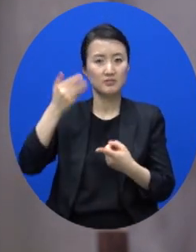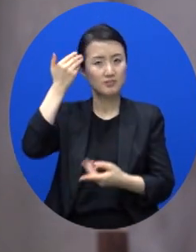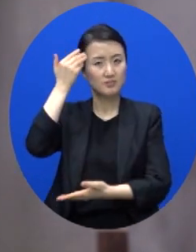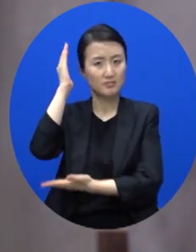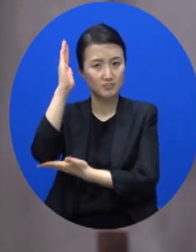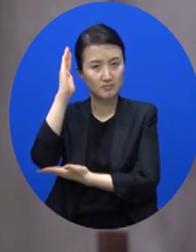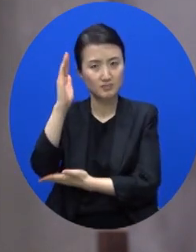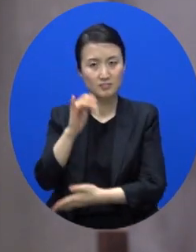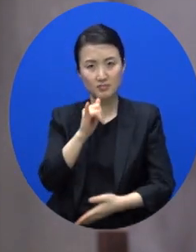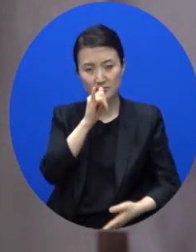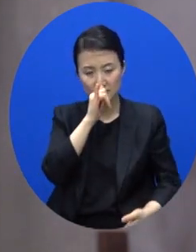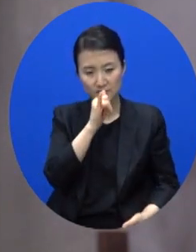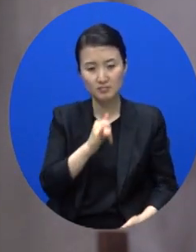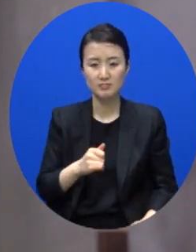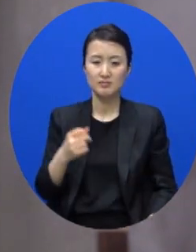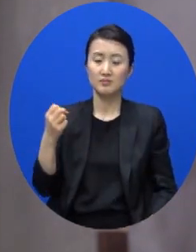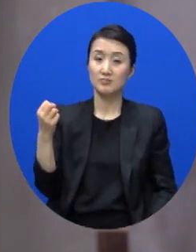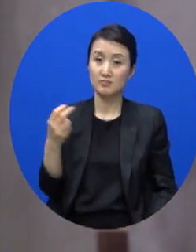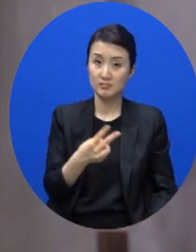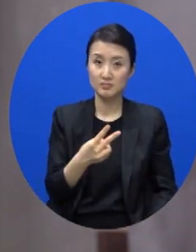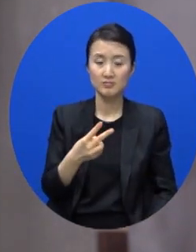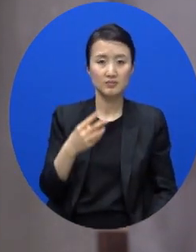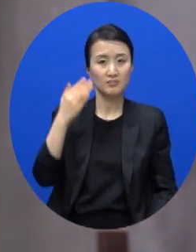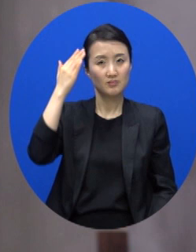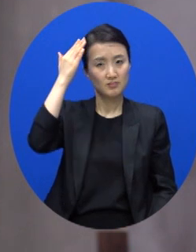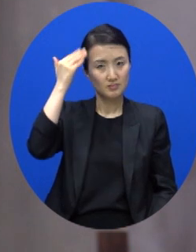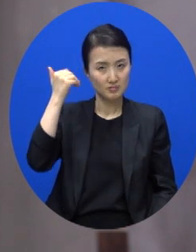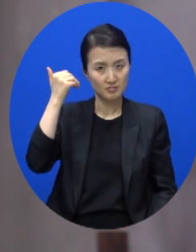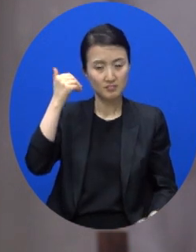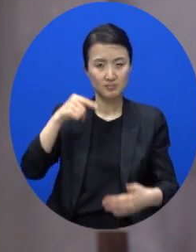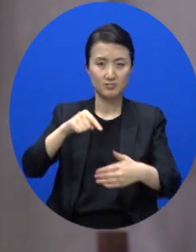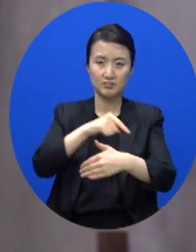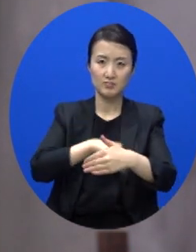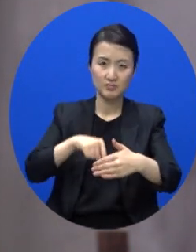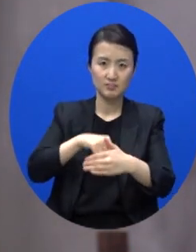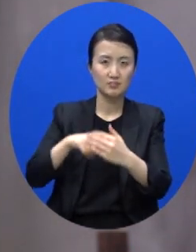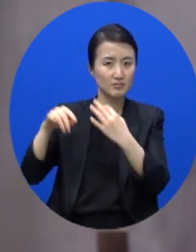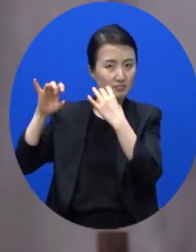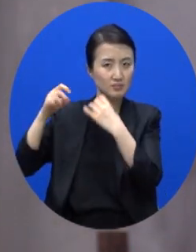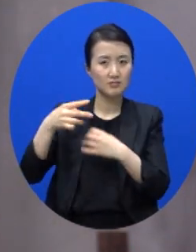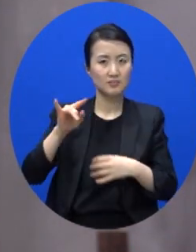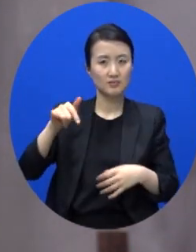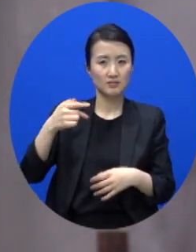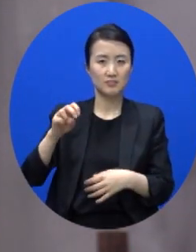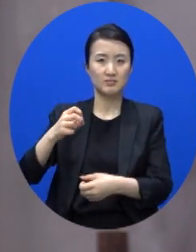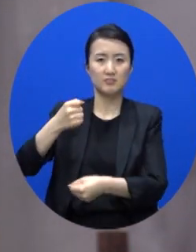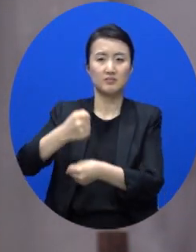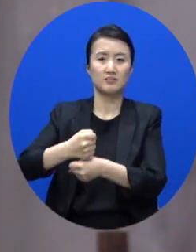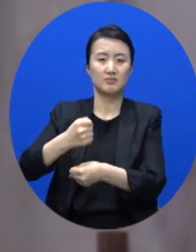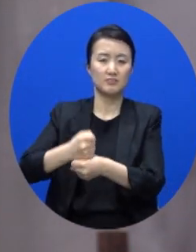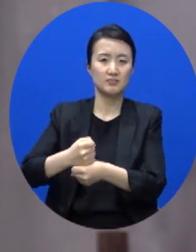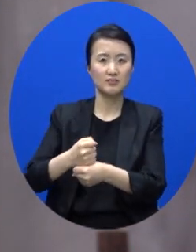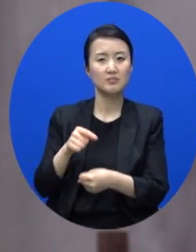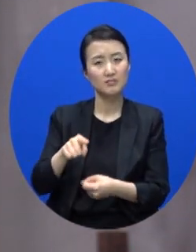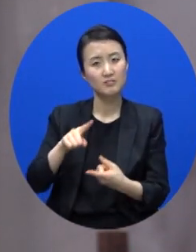그리고 국내적으로 대금 제작의 공모전을 또열